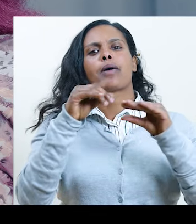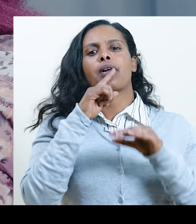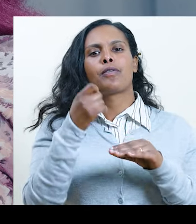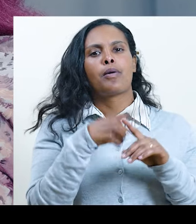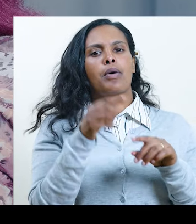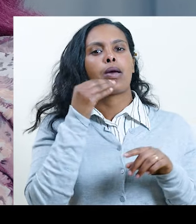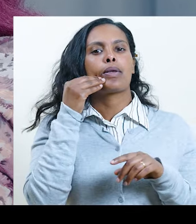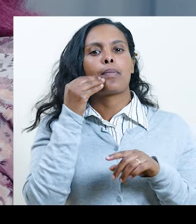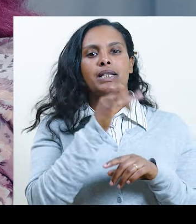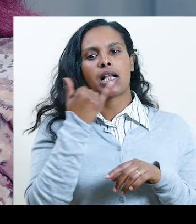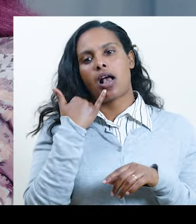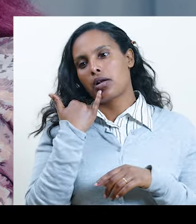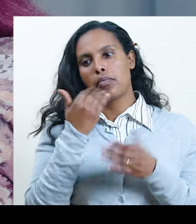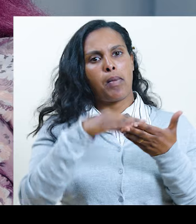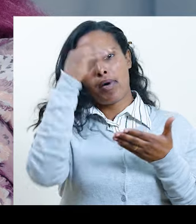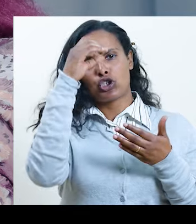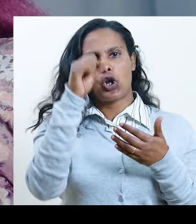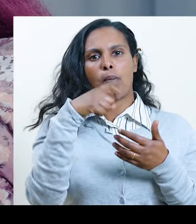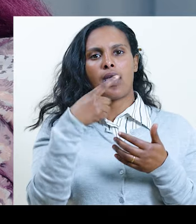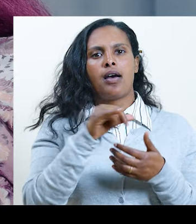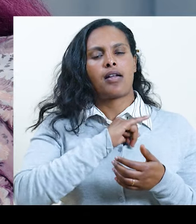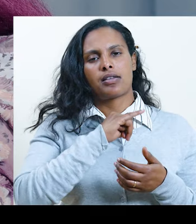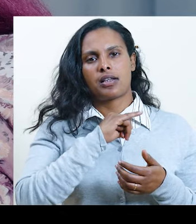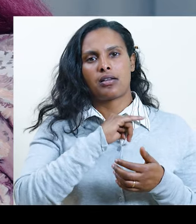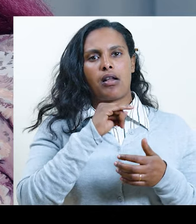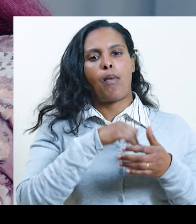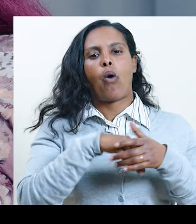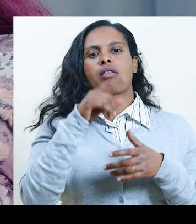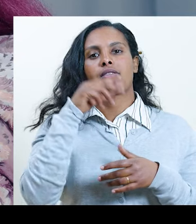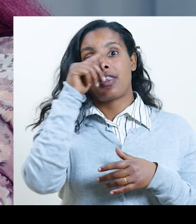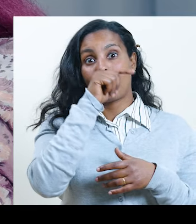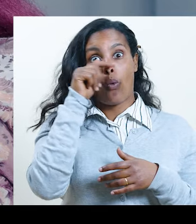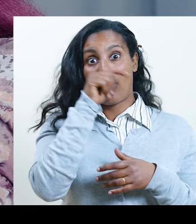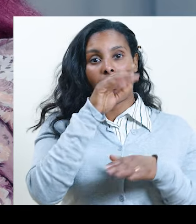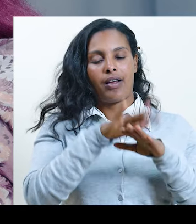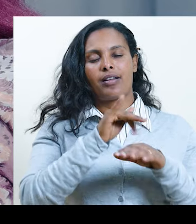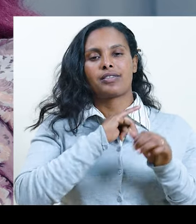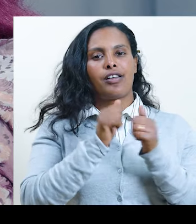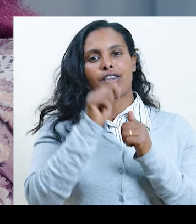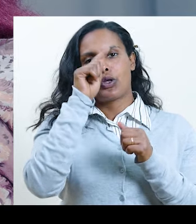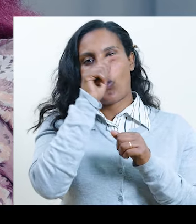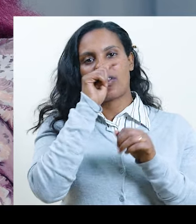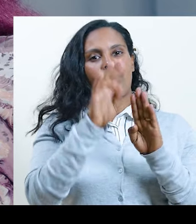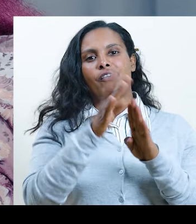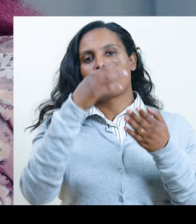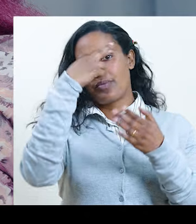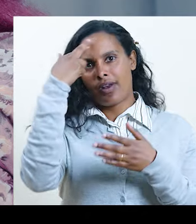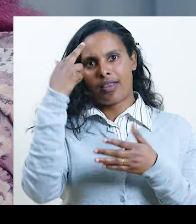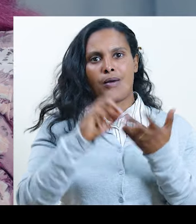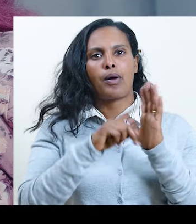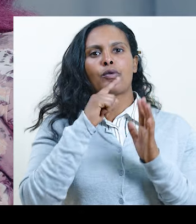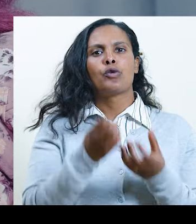እና በየቤቱ ያውን በስልካቸው ይማሩበት ብዬ ነው ራሴን ለማውጣት ከራሴ ጋር ተነጋግሬ ቲክቶኩን ከፈትኩት